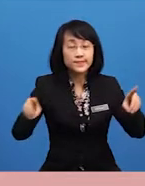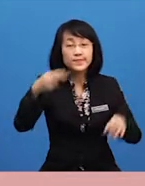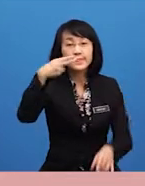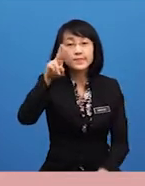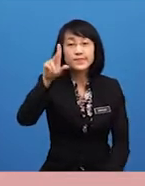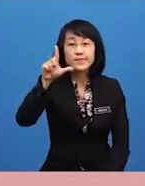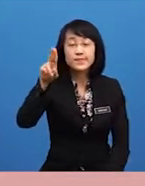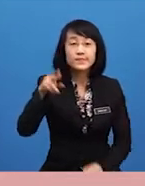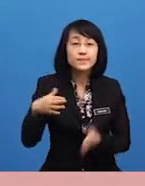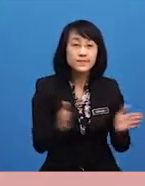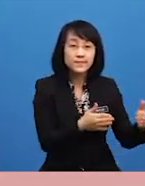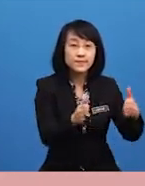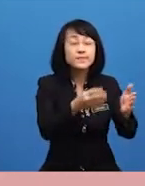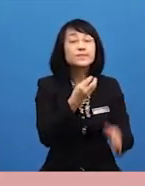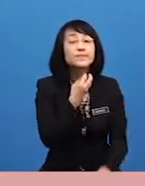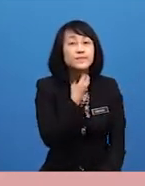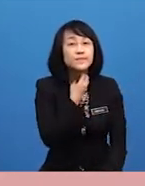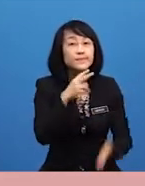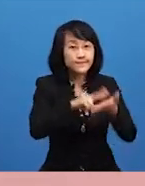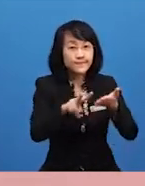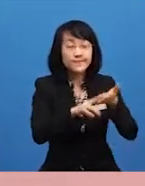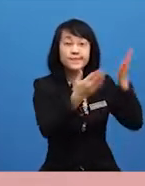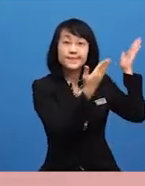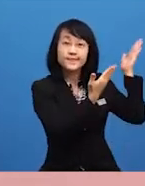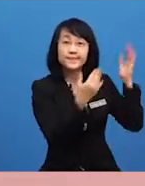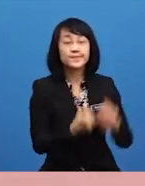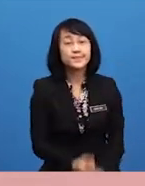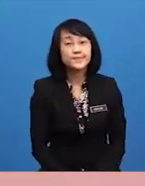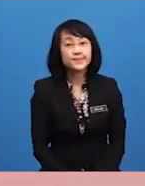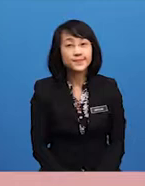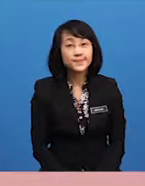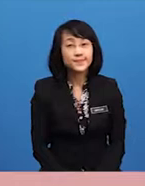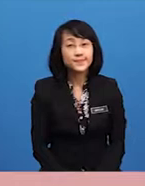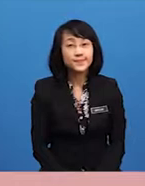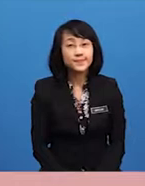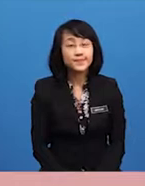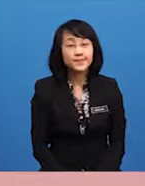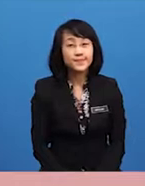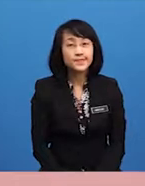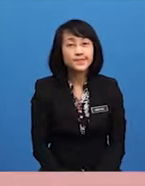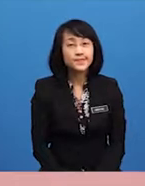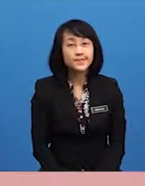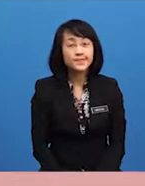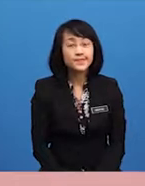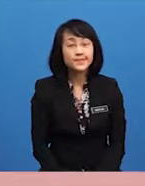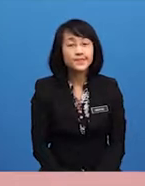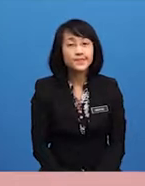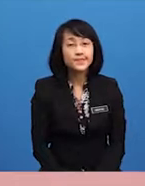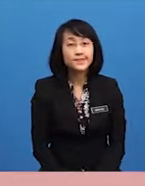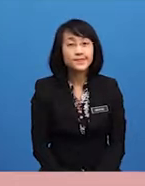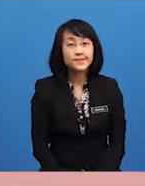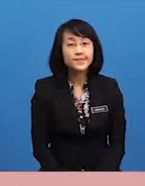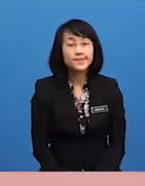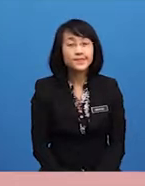merupakan sambungan jaluran tanah pamah dari utara ke